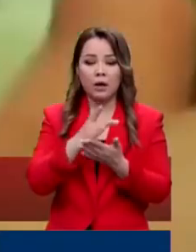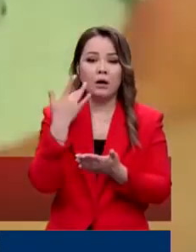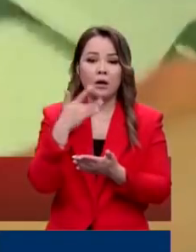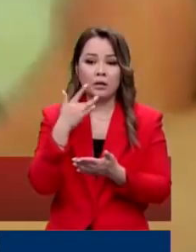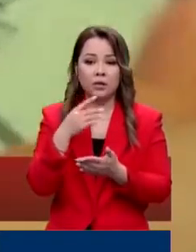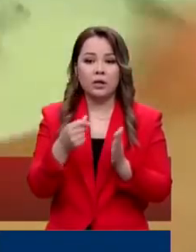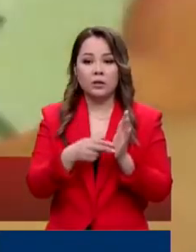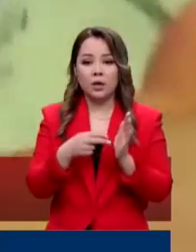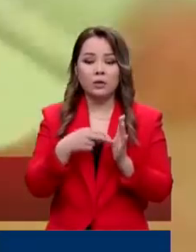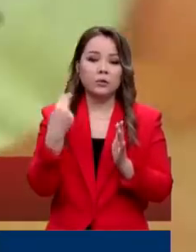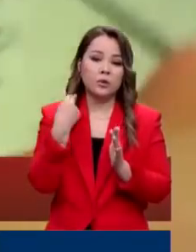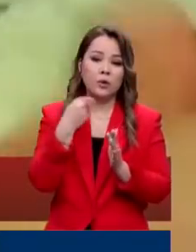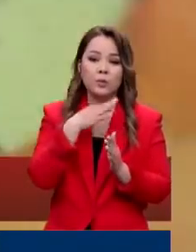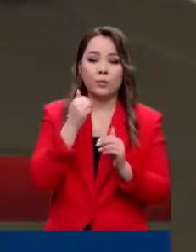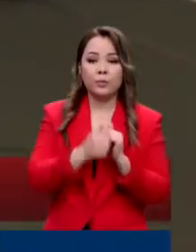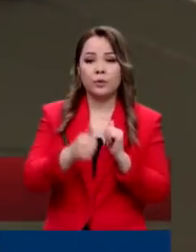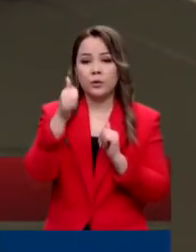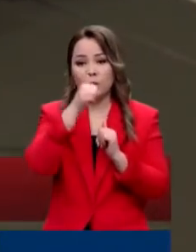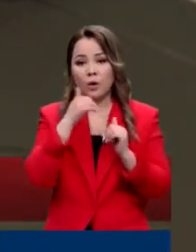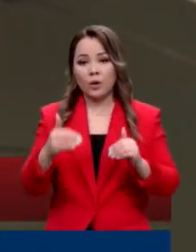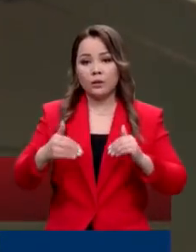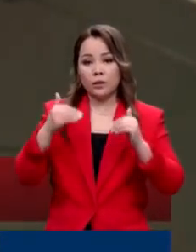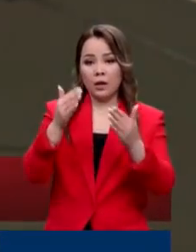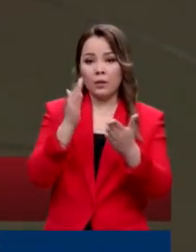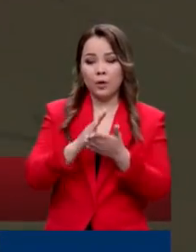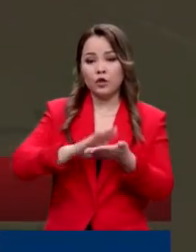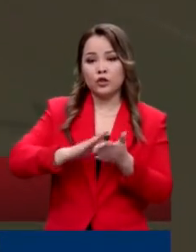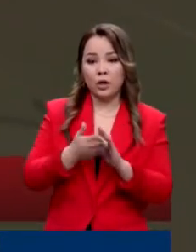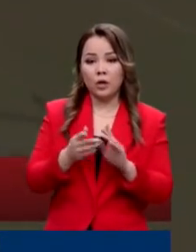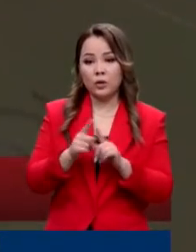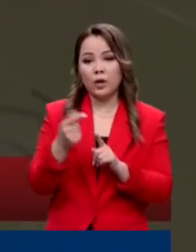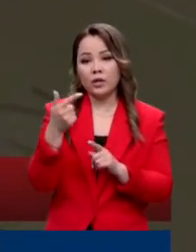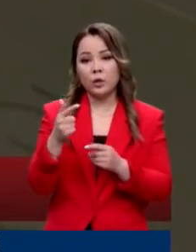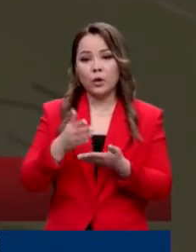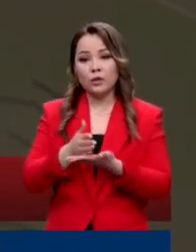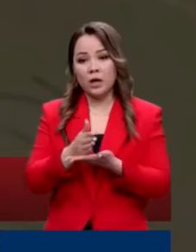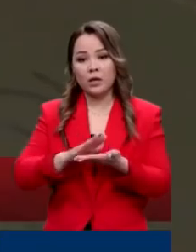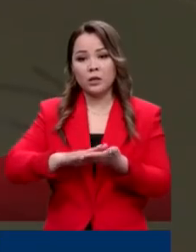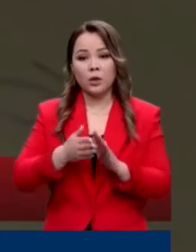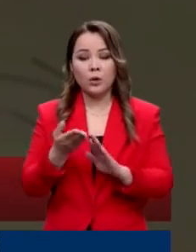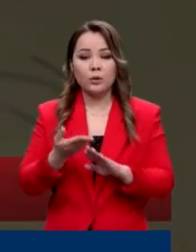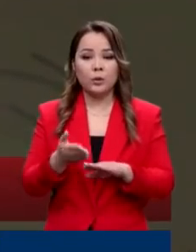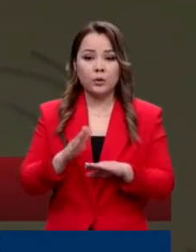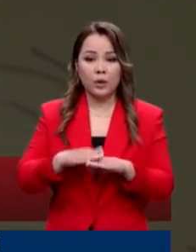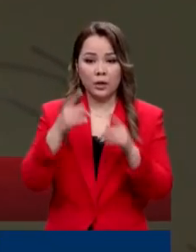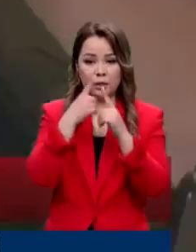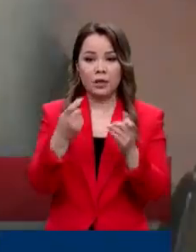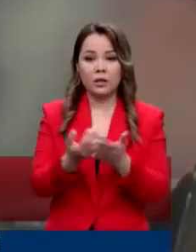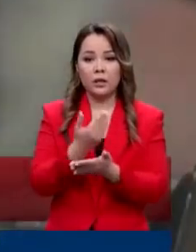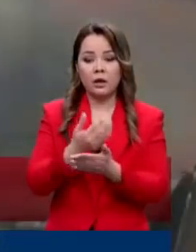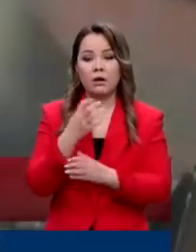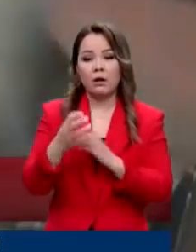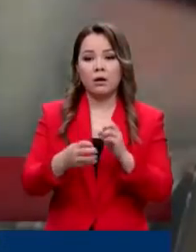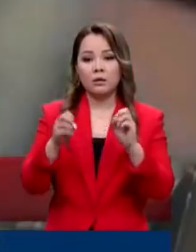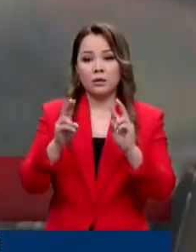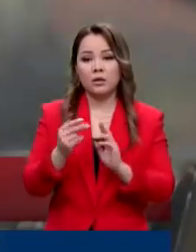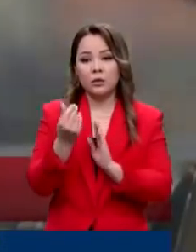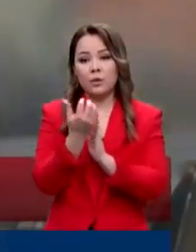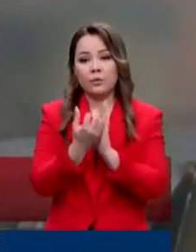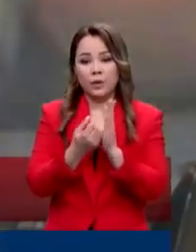сыртқа қарызы жылдан жылға артып барады. Оған қоса жағдайды геосаяси ахуалды ушықтыруда деген пікірде халықаралық валюта